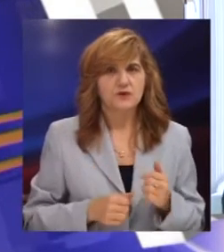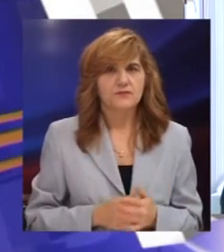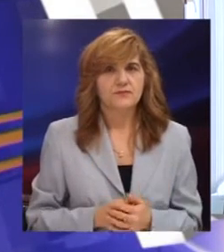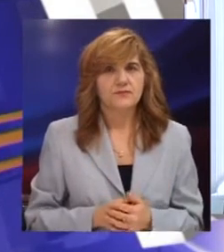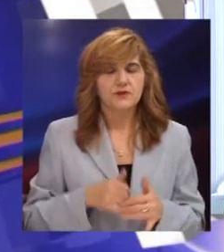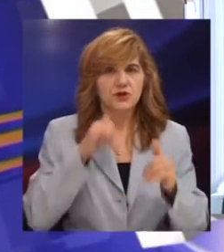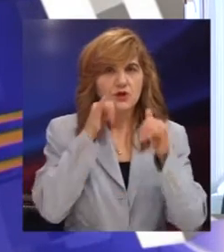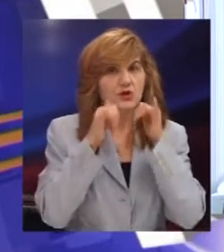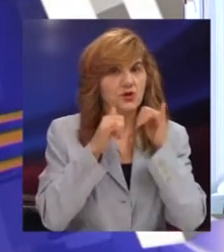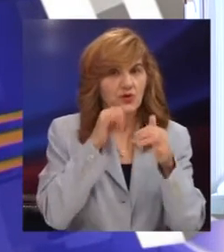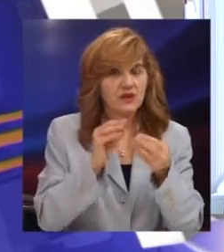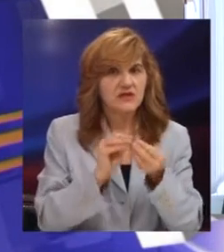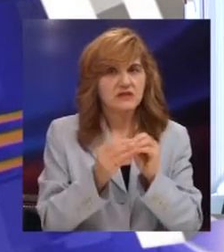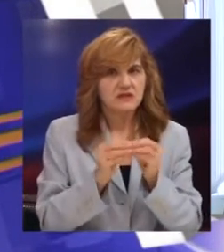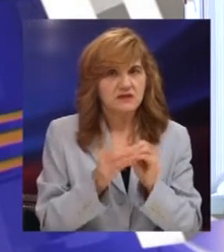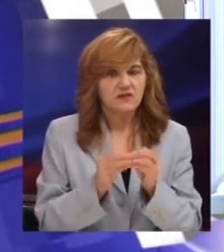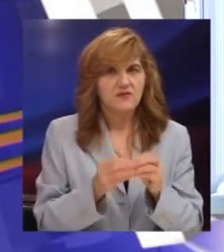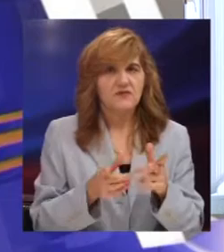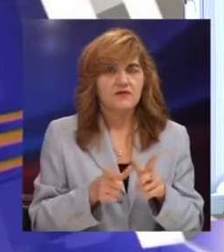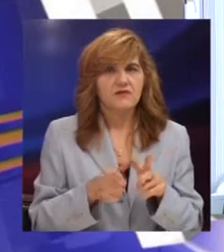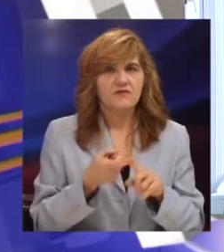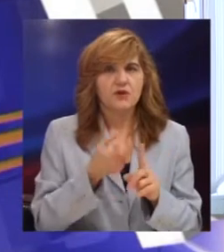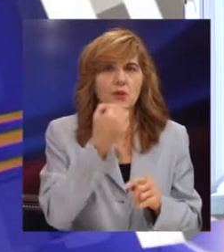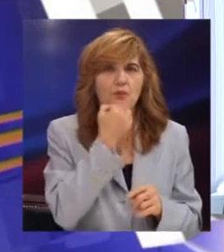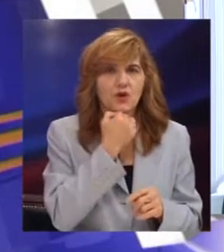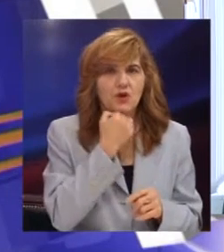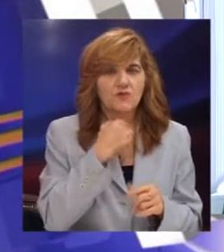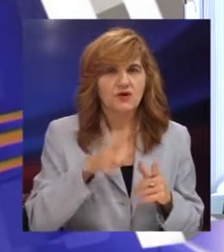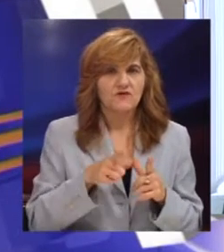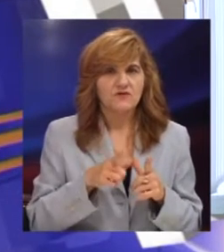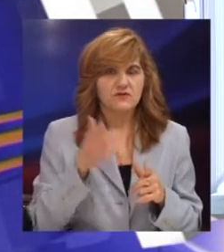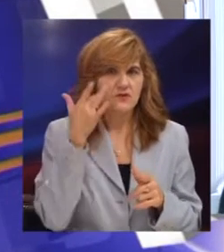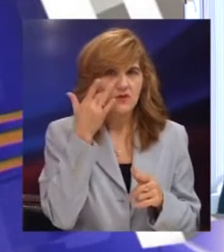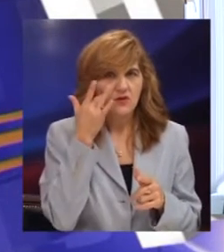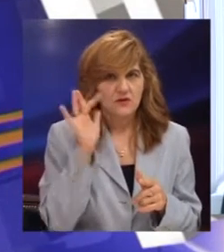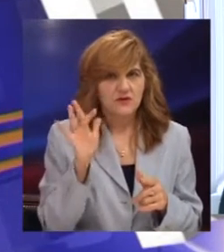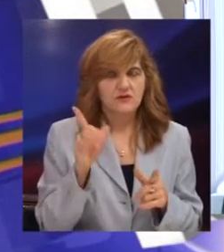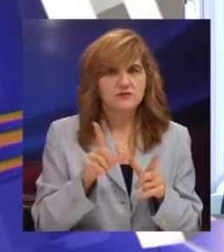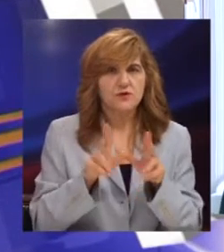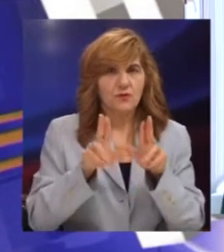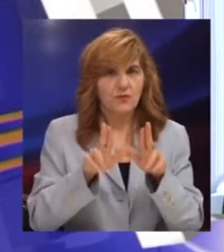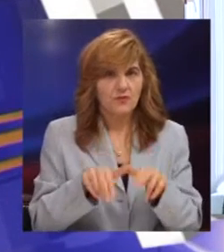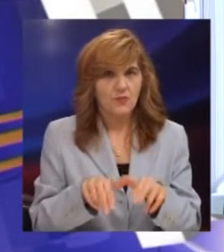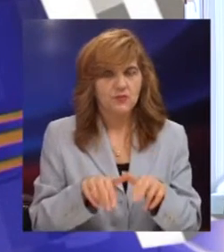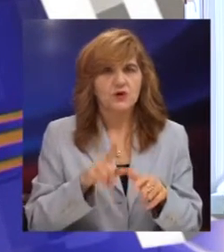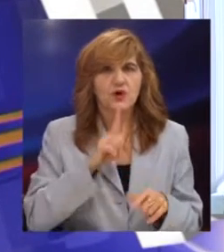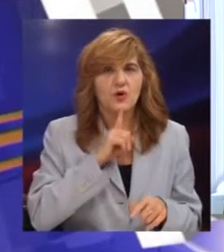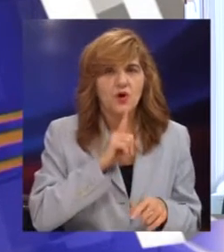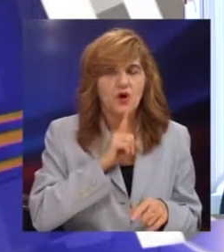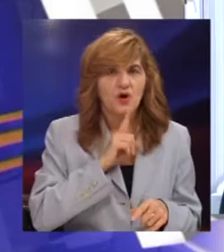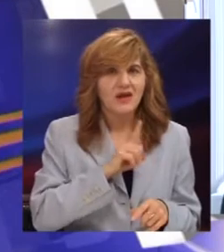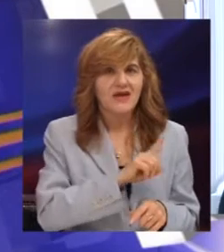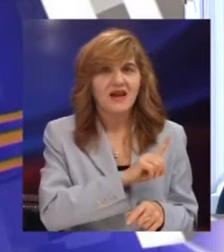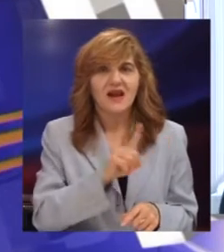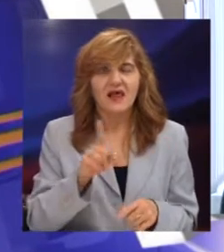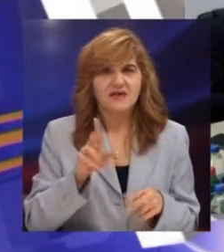dijelu turizma, trgovine, u dijelu poljoprivrede, izuzetni potencijali i mogućnosti koje